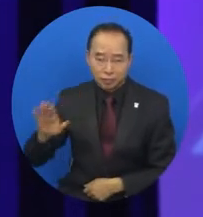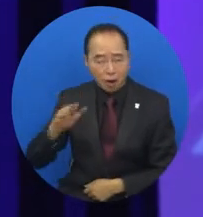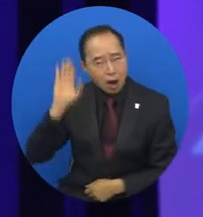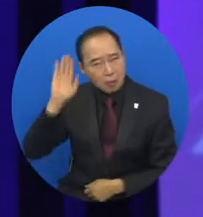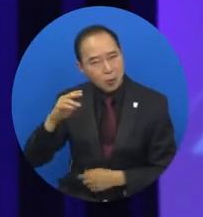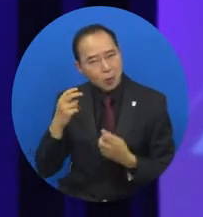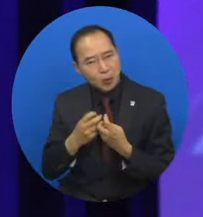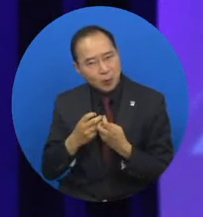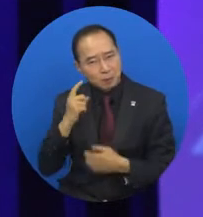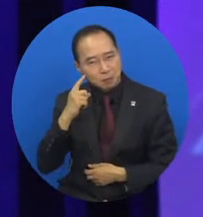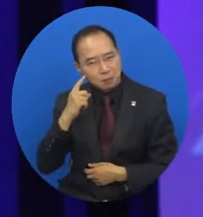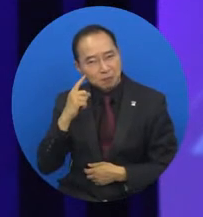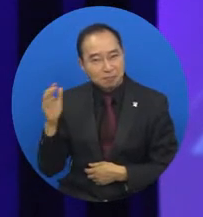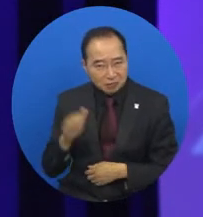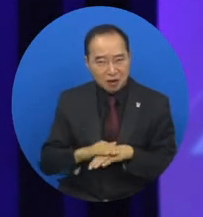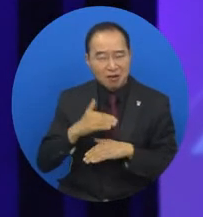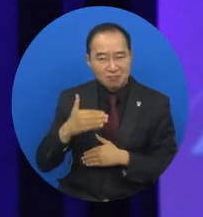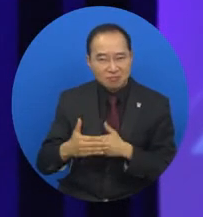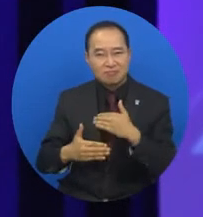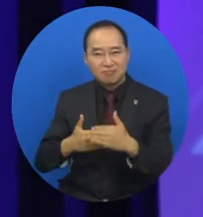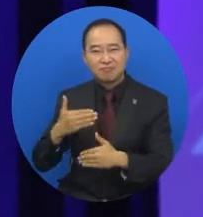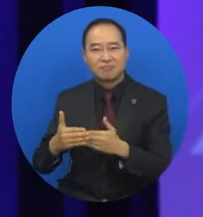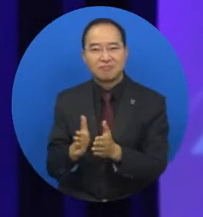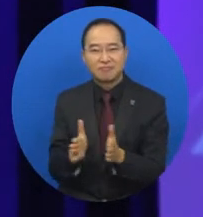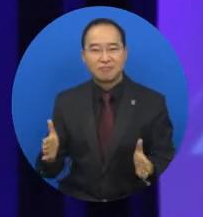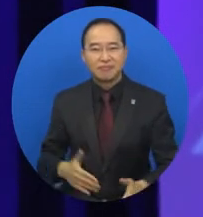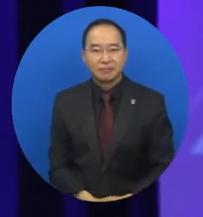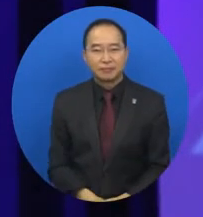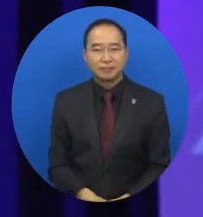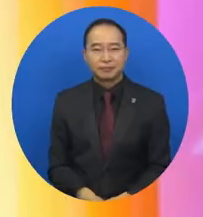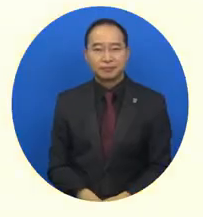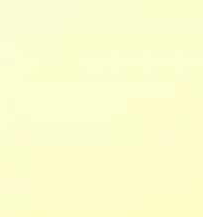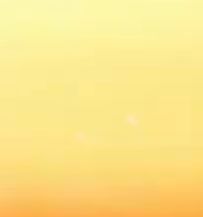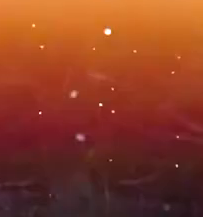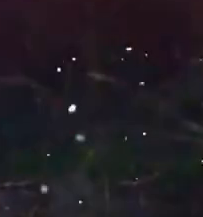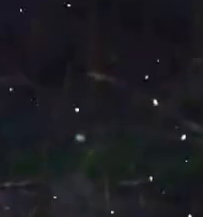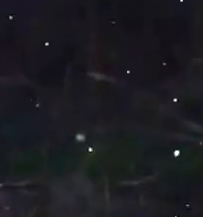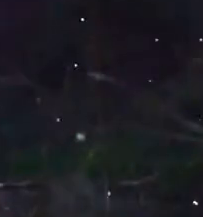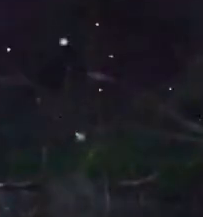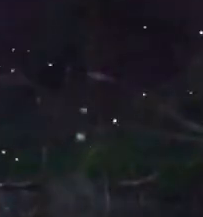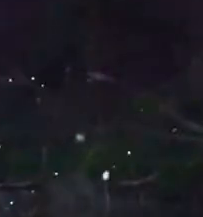어떻게 좀 전개를 해 나갈지에 대한 스코어를 그때부터 좀 시작했던 것 같습니다.